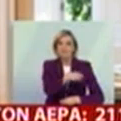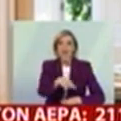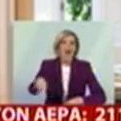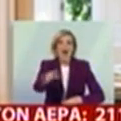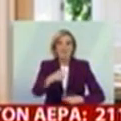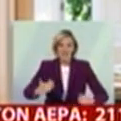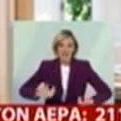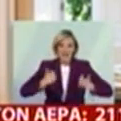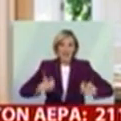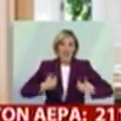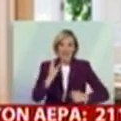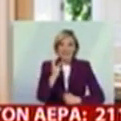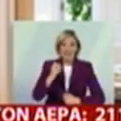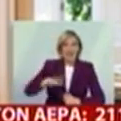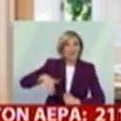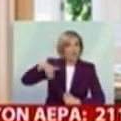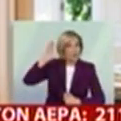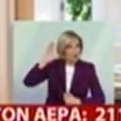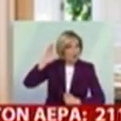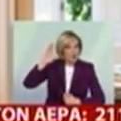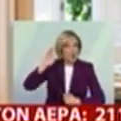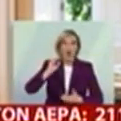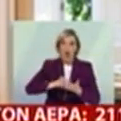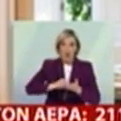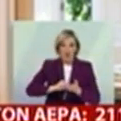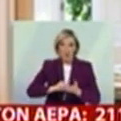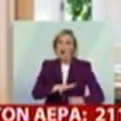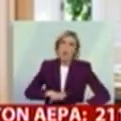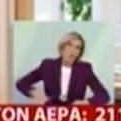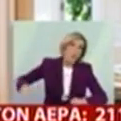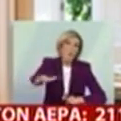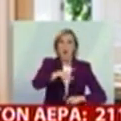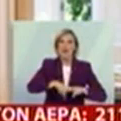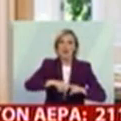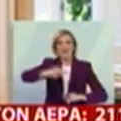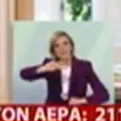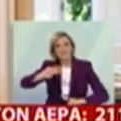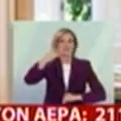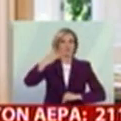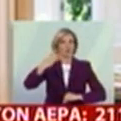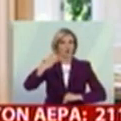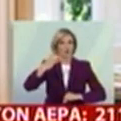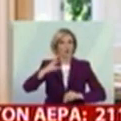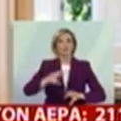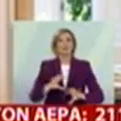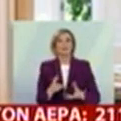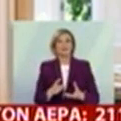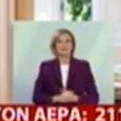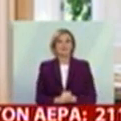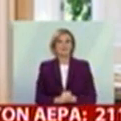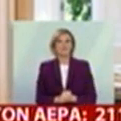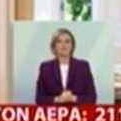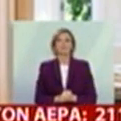πω τη λέξη. Κύριε Χρήστο, εσείς, κύριε Χρήστο. Κύριε Χρήστο, εσείς τι ζητάτε? Παραμυθιάζει τον